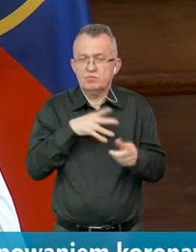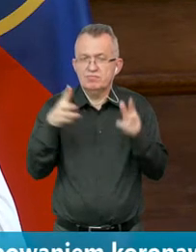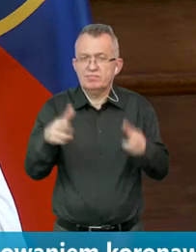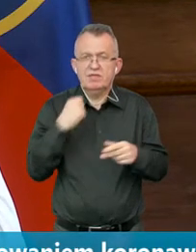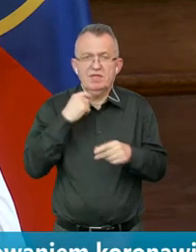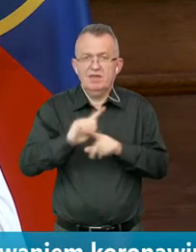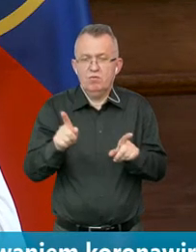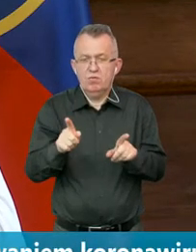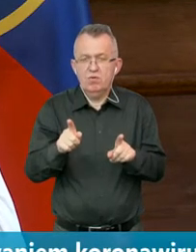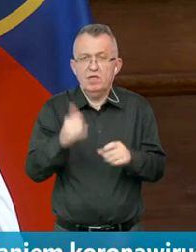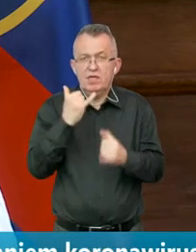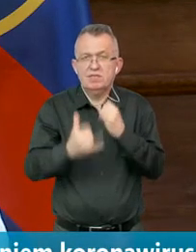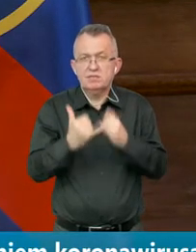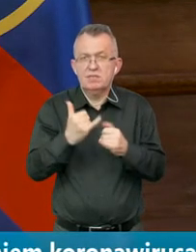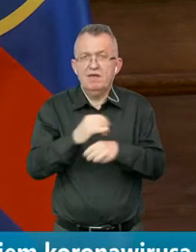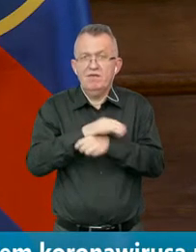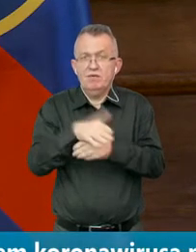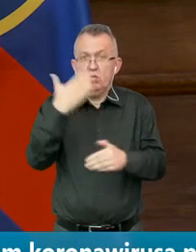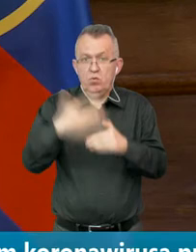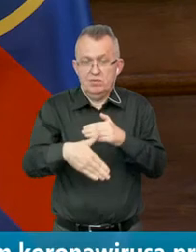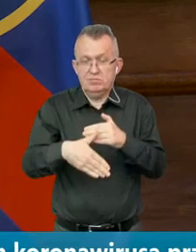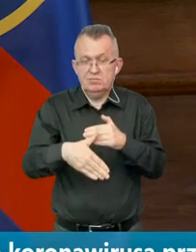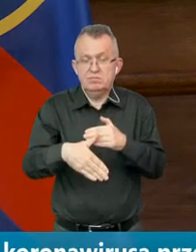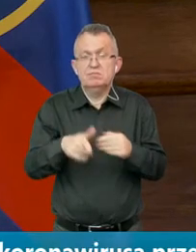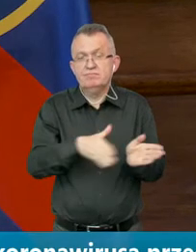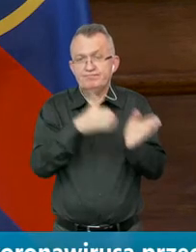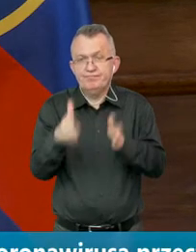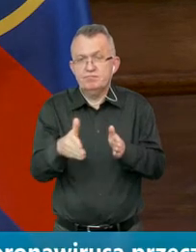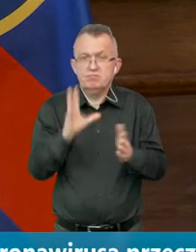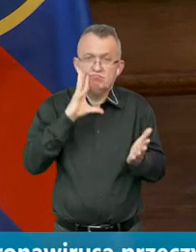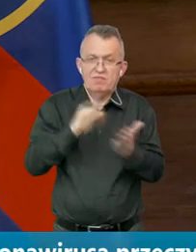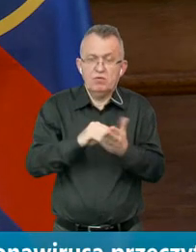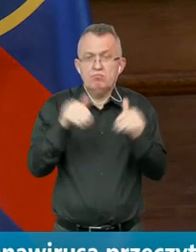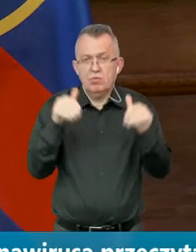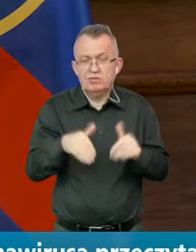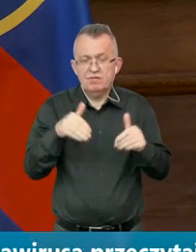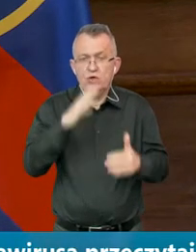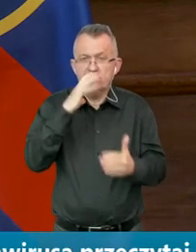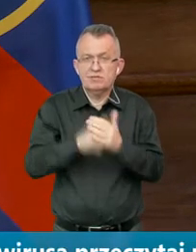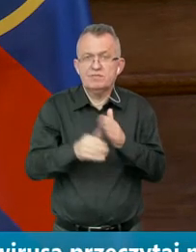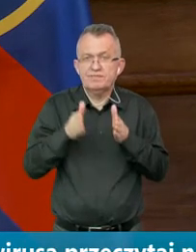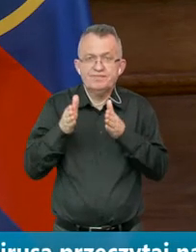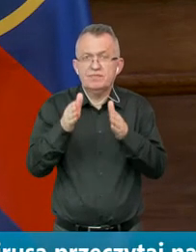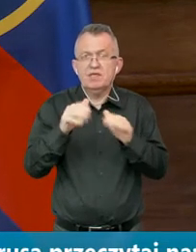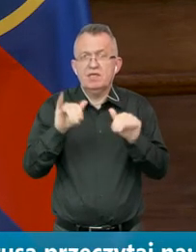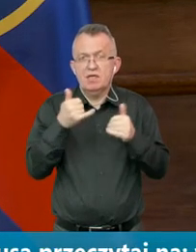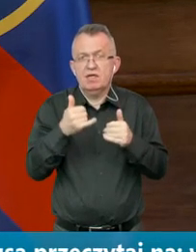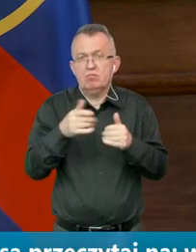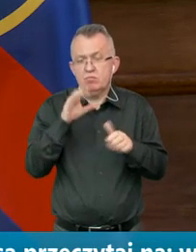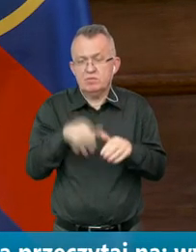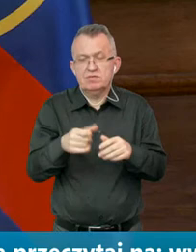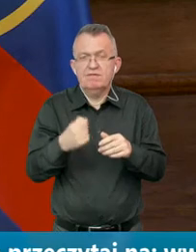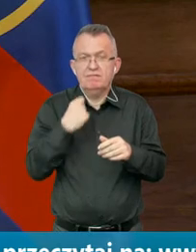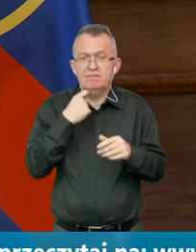gdy ta pandemia się formalnie zakończy, wówczas też powróci możliwość korzystania z bulwarów w taki sposób jak przed